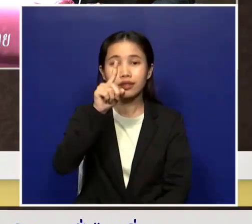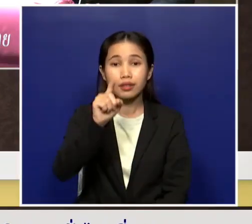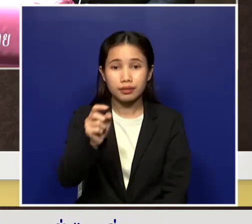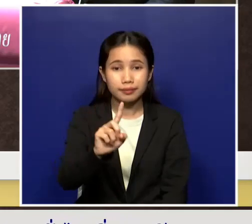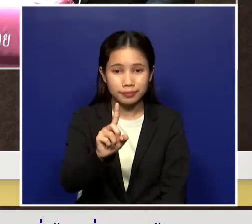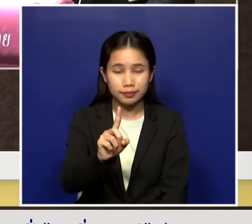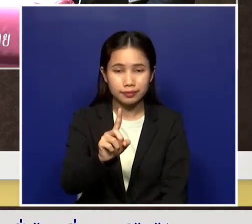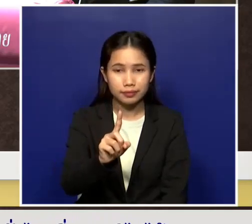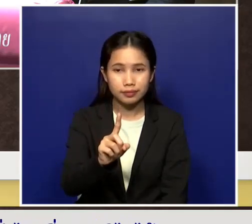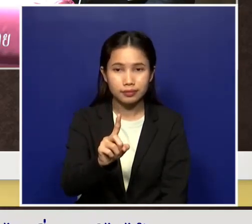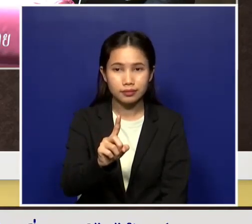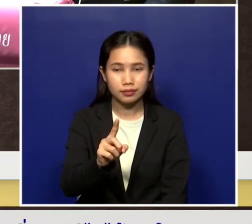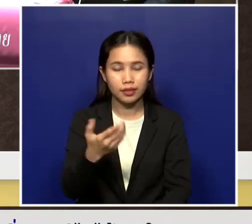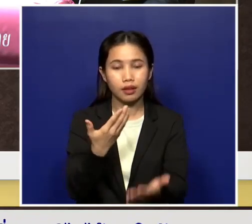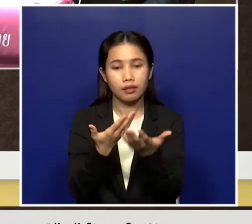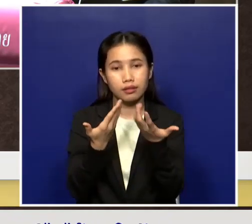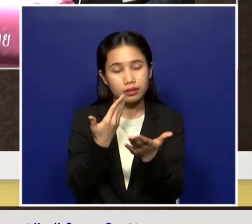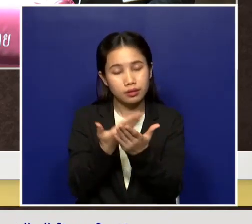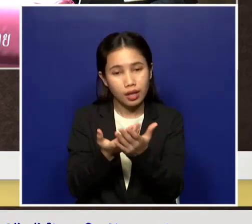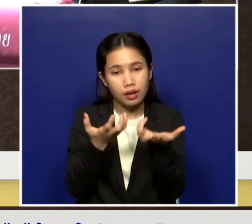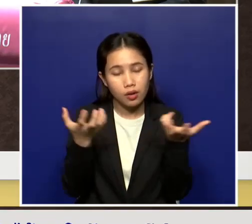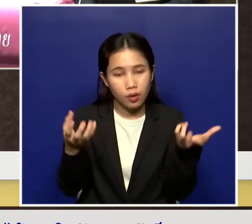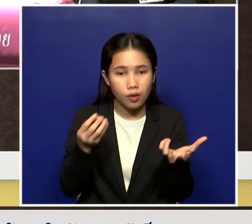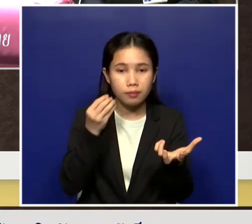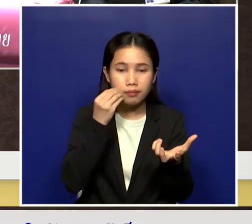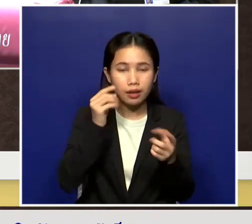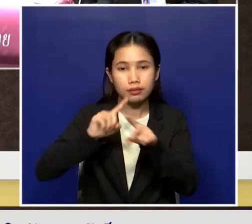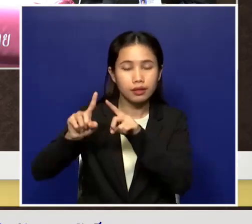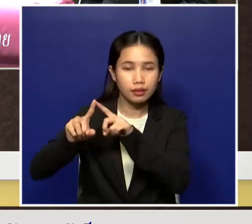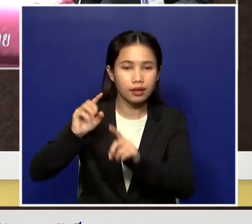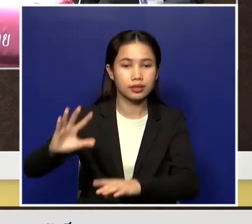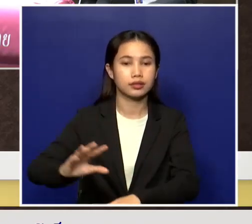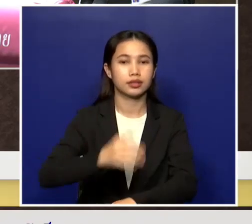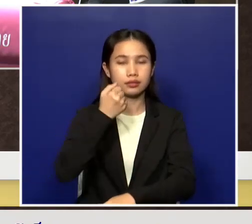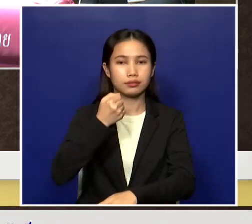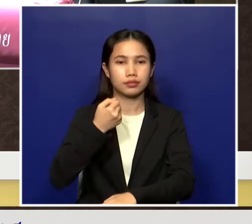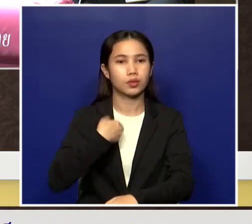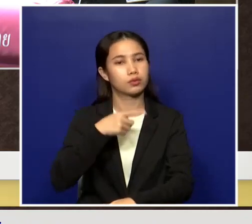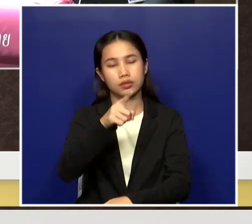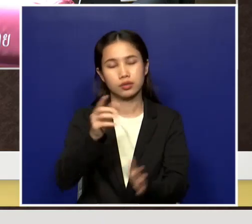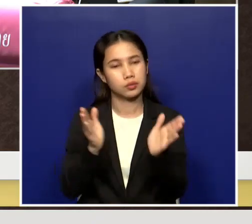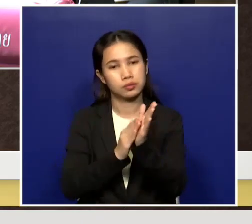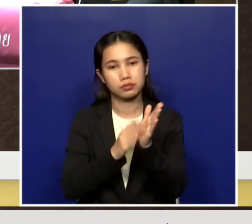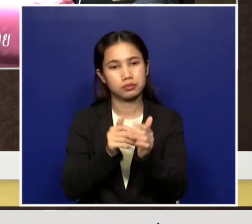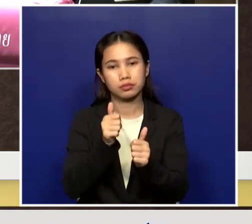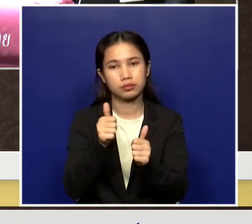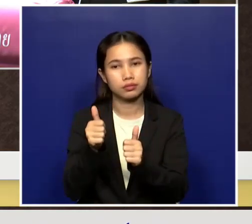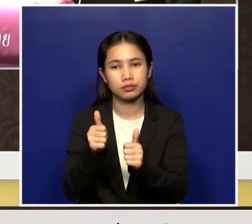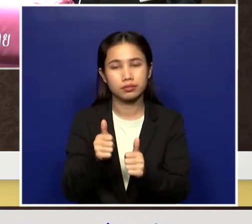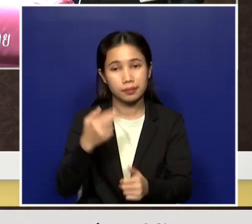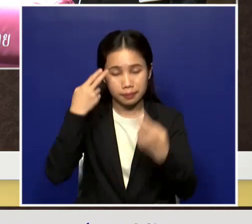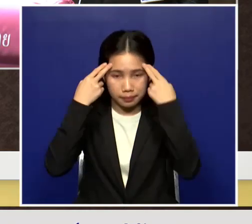งฮะถูกยึดทรัพย์นี่ไงสิ่งที่บอกว่าเป็นสุดยอดคุณประยุ